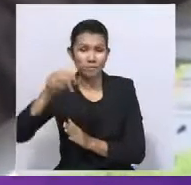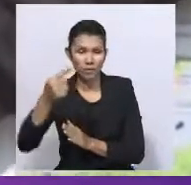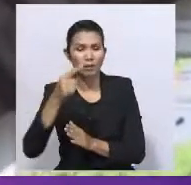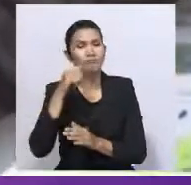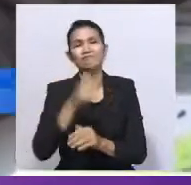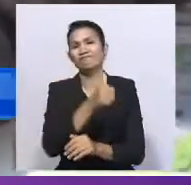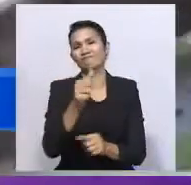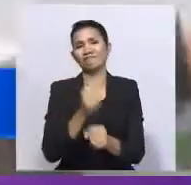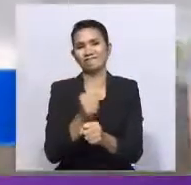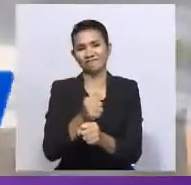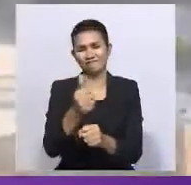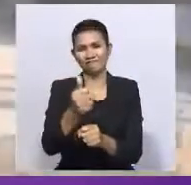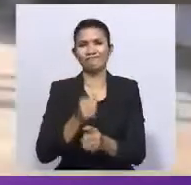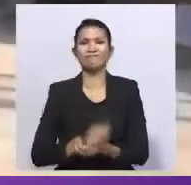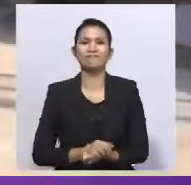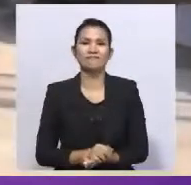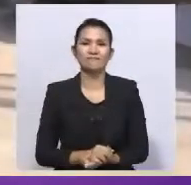มบูรณ